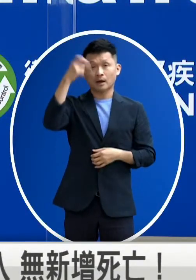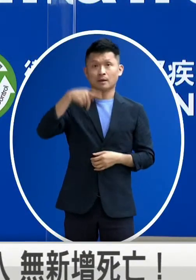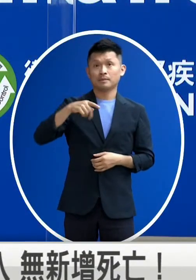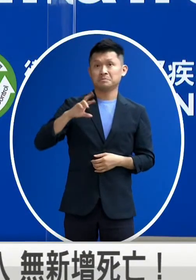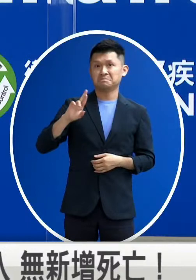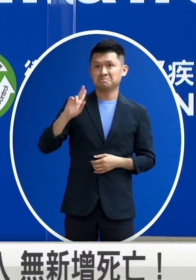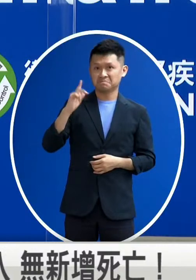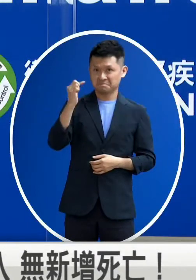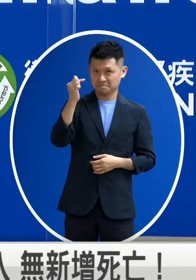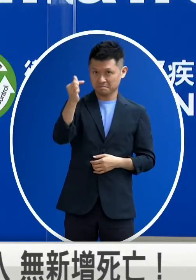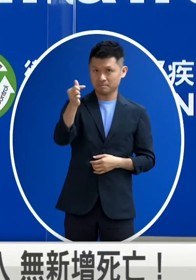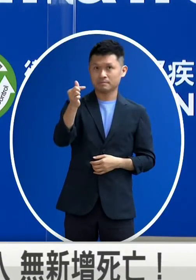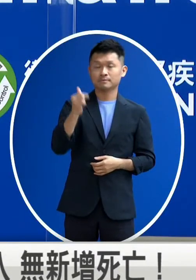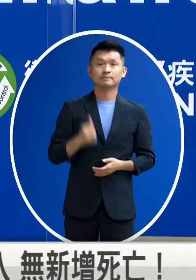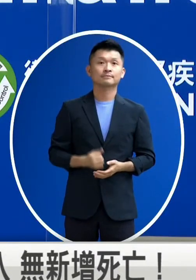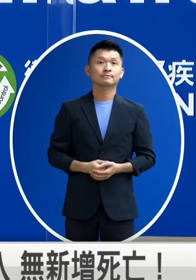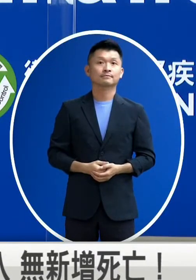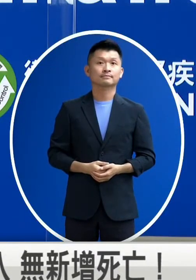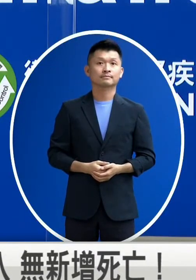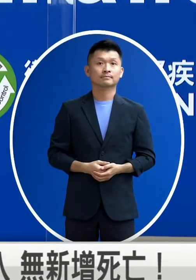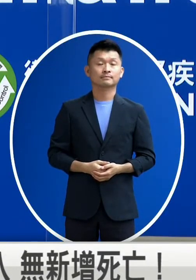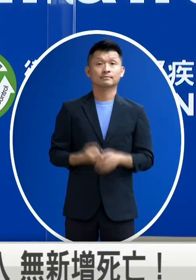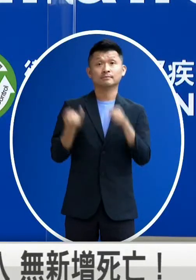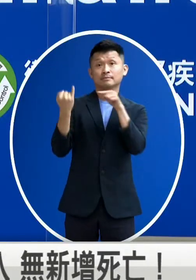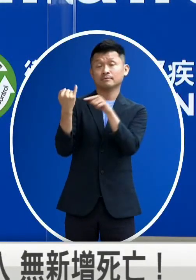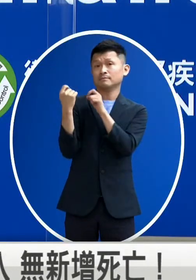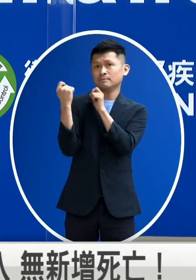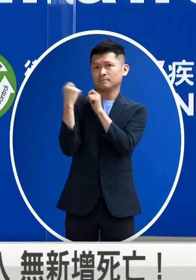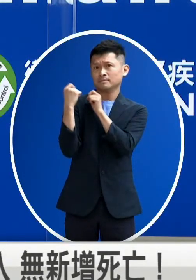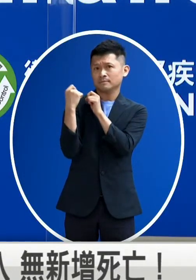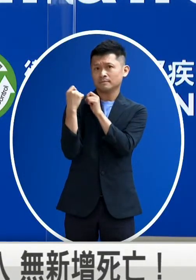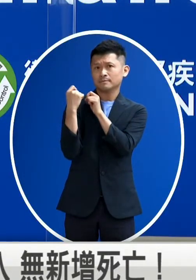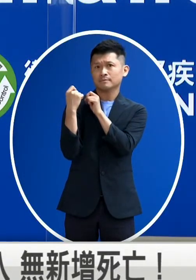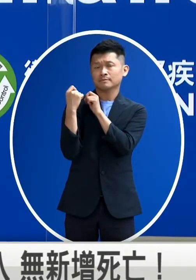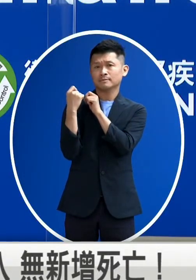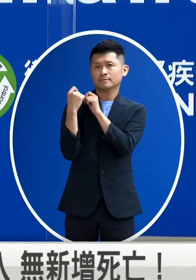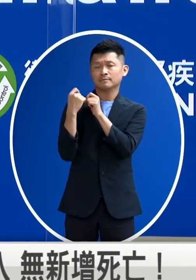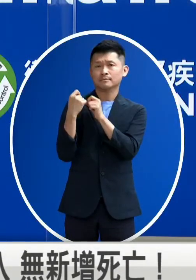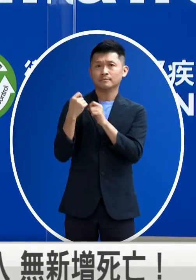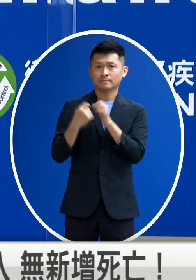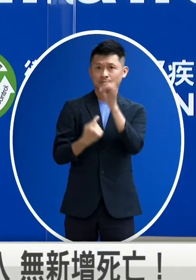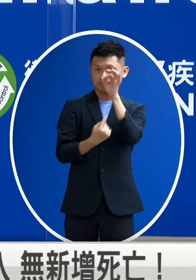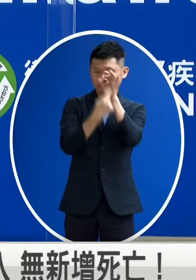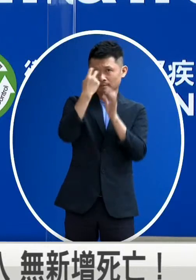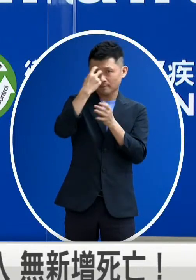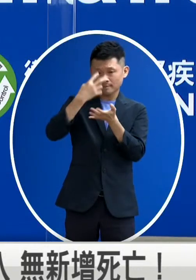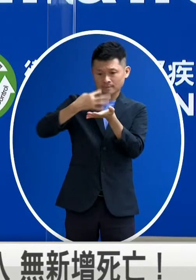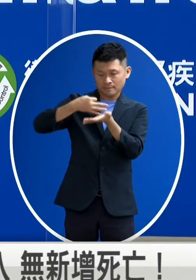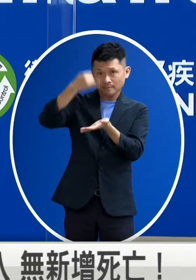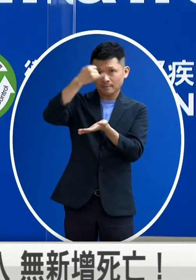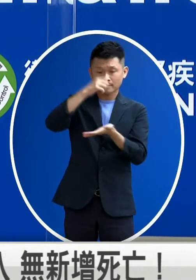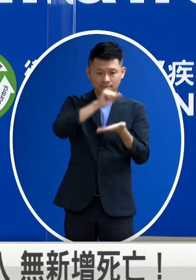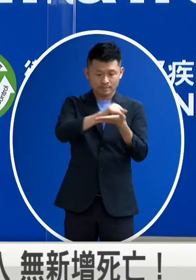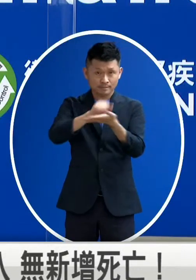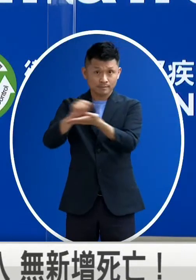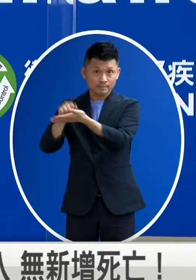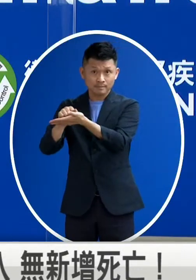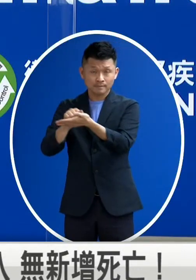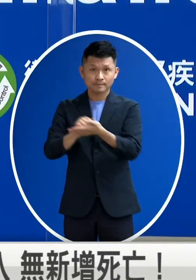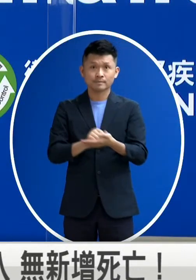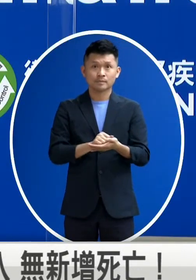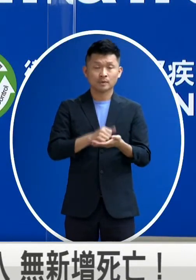性所以根据他最近的几次的裁剪记录就是